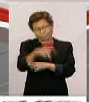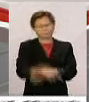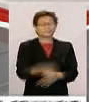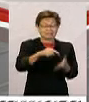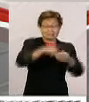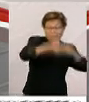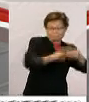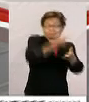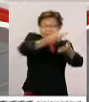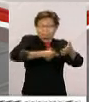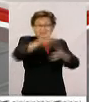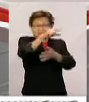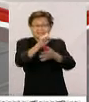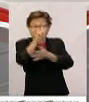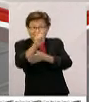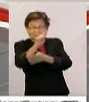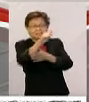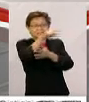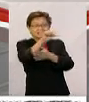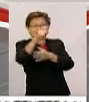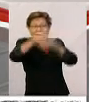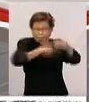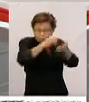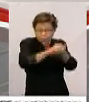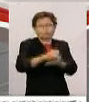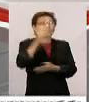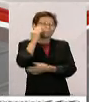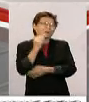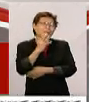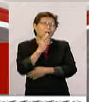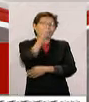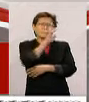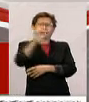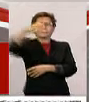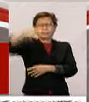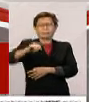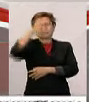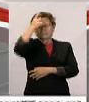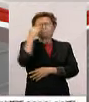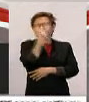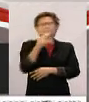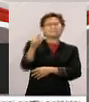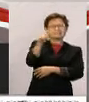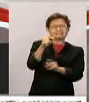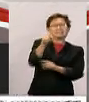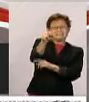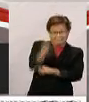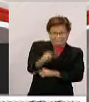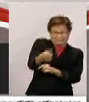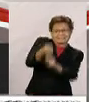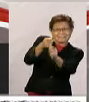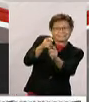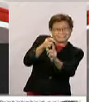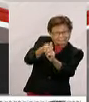Ini pula mengenai cukai barang dan perkhidmatan GST. Tegas Tun Dr. Mahathir, bekas Perdana Menteri Datuk Seri Najib Tun Razak sepatutnya